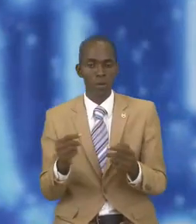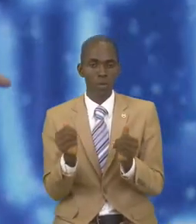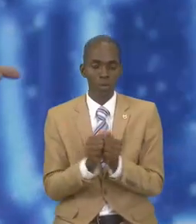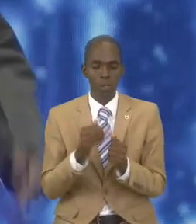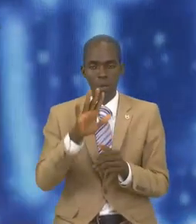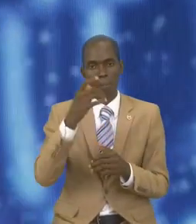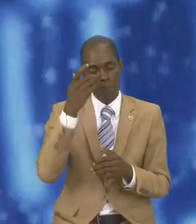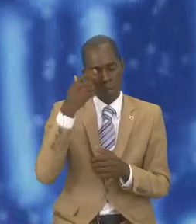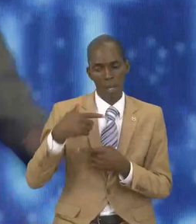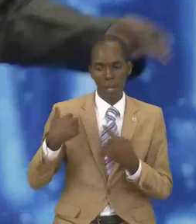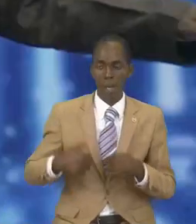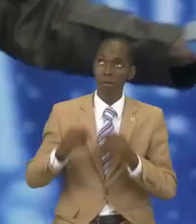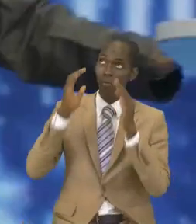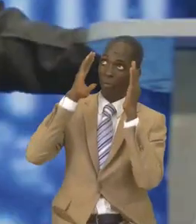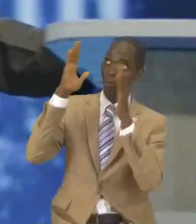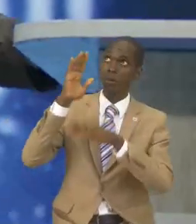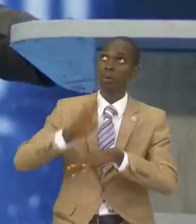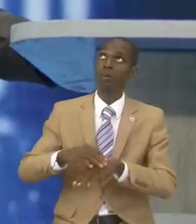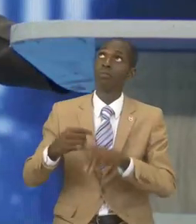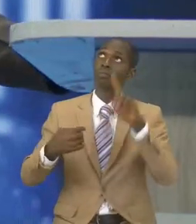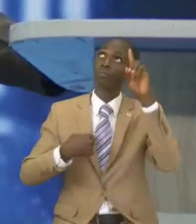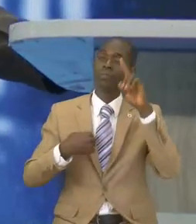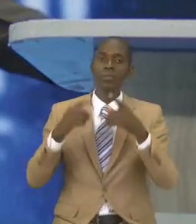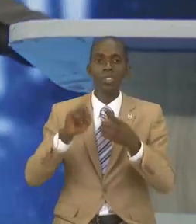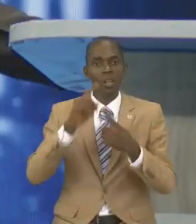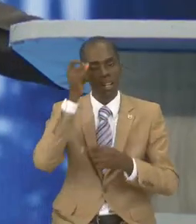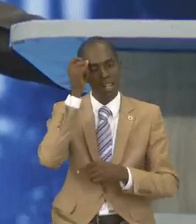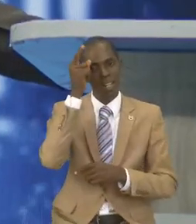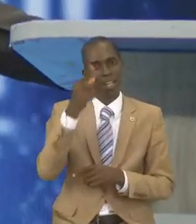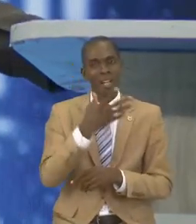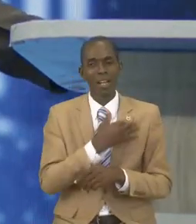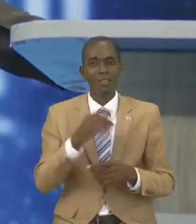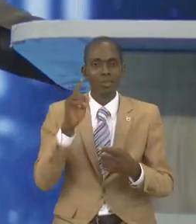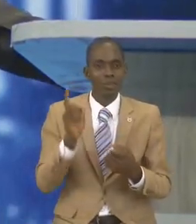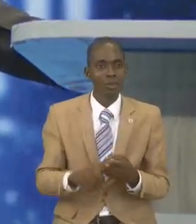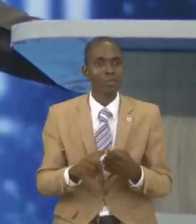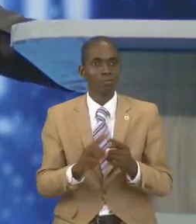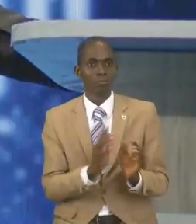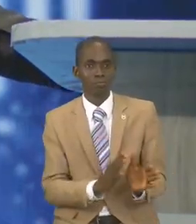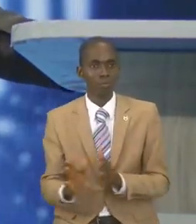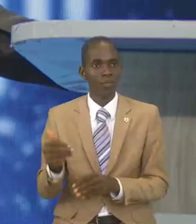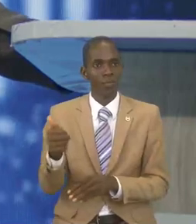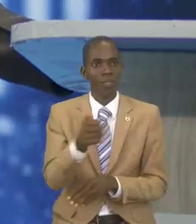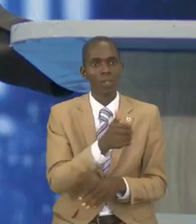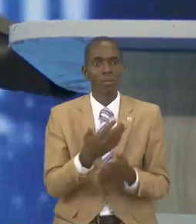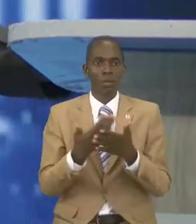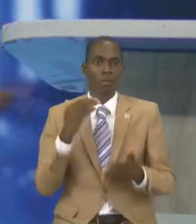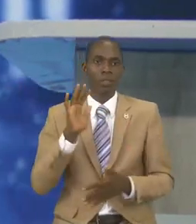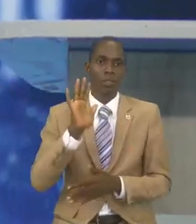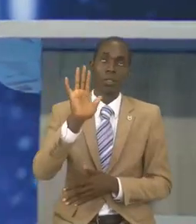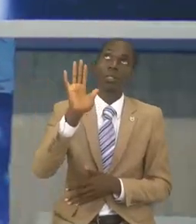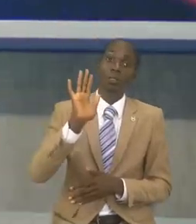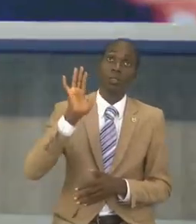as fixé ta pensée, tu as fixé ta concentration sur moi. Et comprendre et de t'humilier devant ton Dieu.